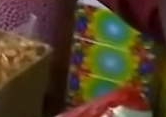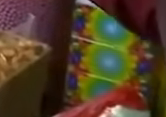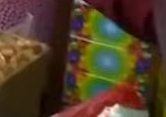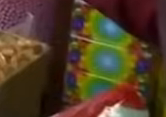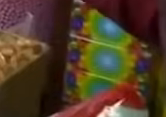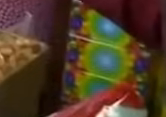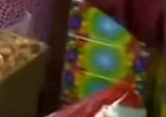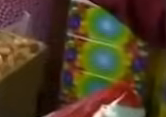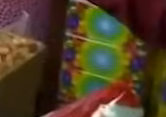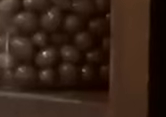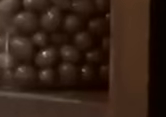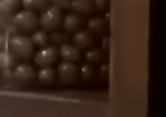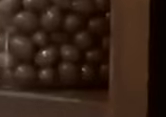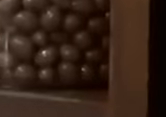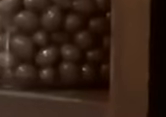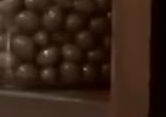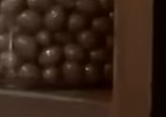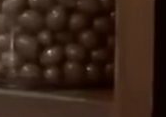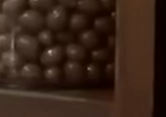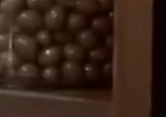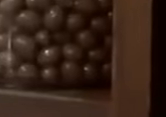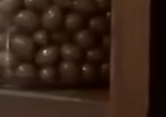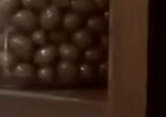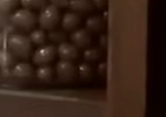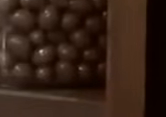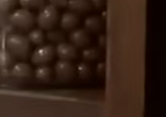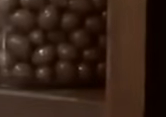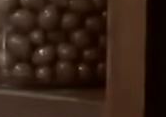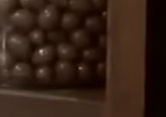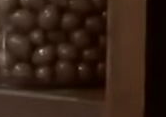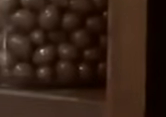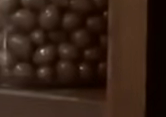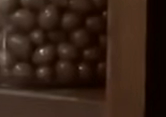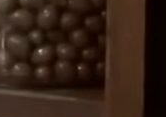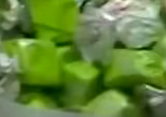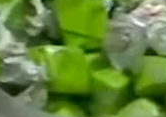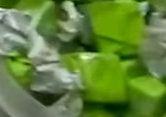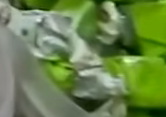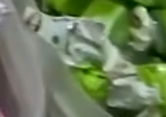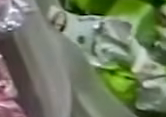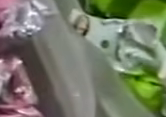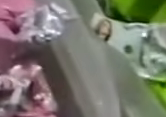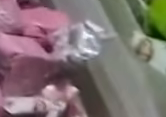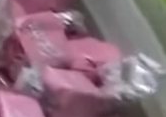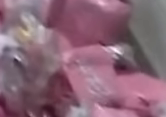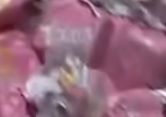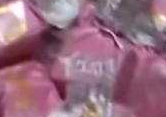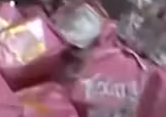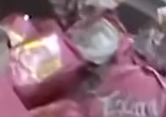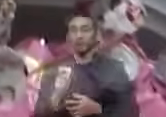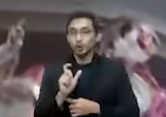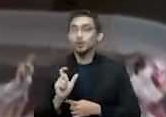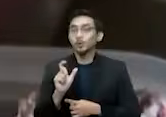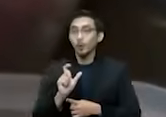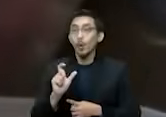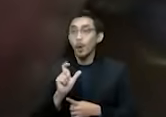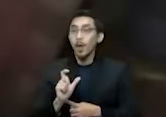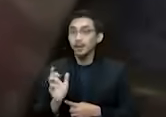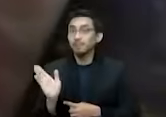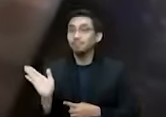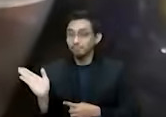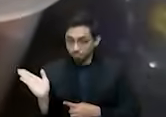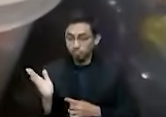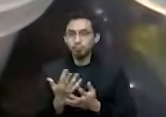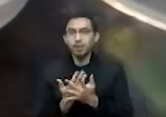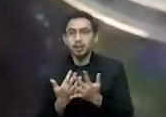saya akan tunjukkan kepada Anda, ini dia pemirsa, berbagai macam coklat yang juga banyak dicari